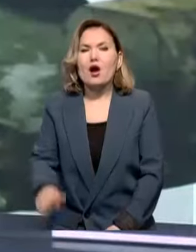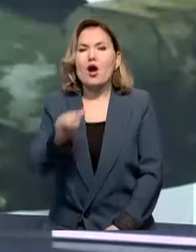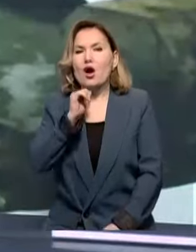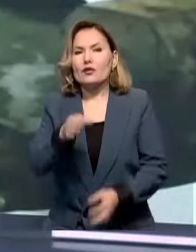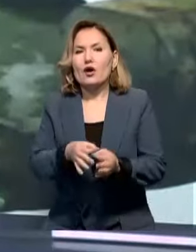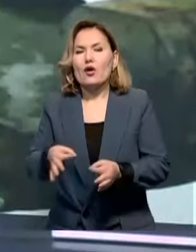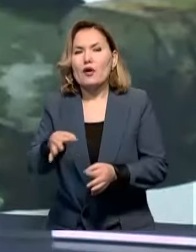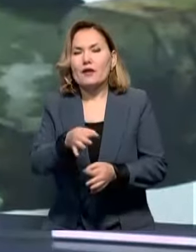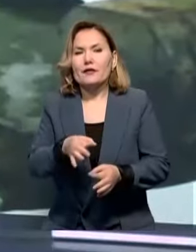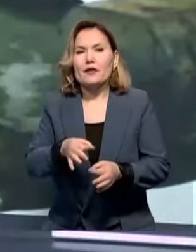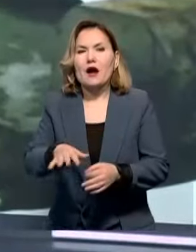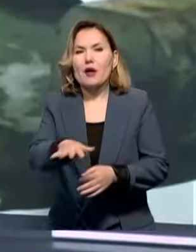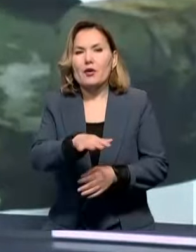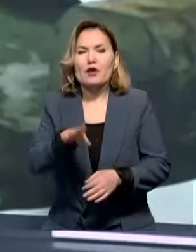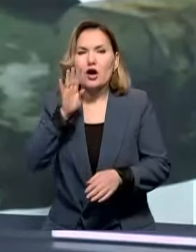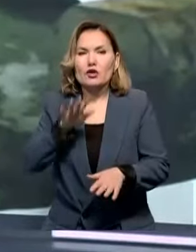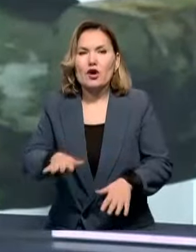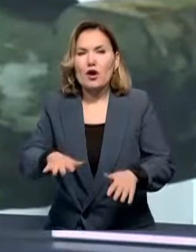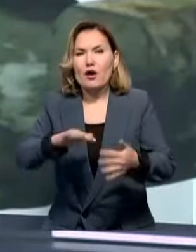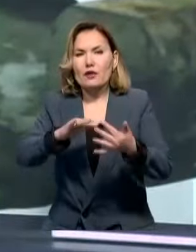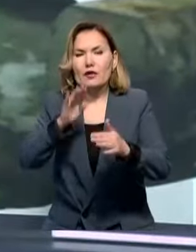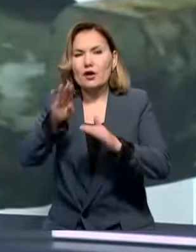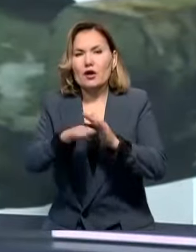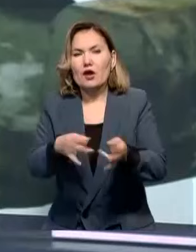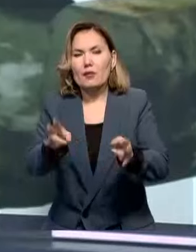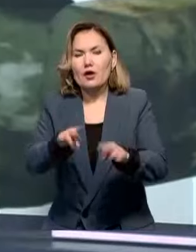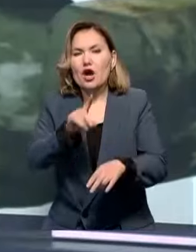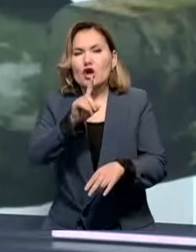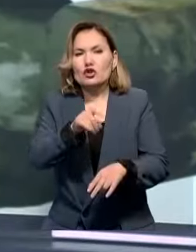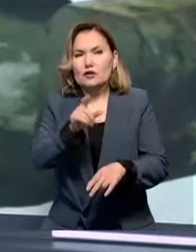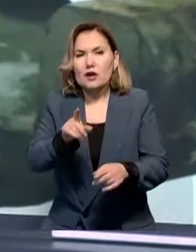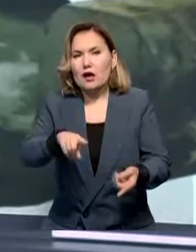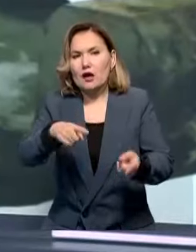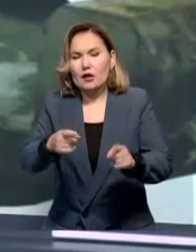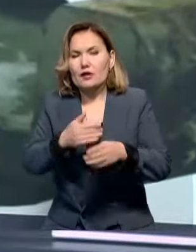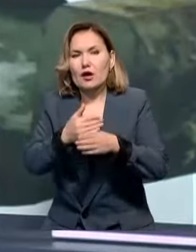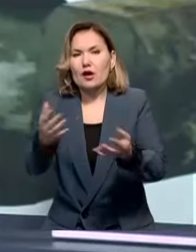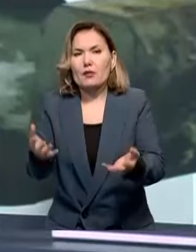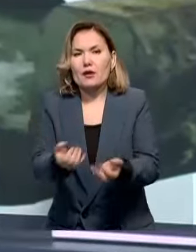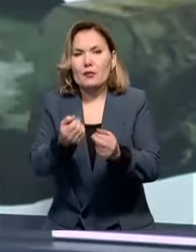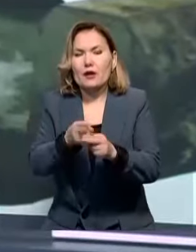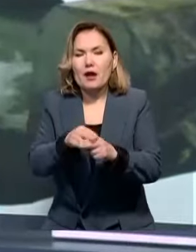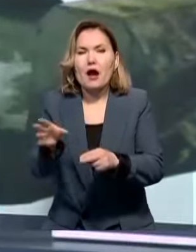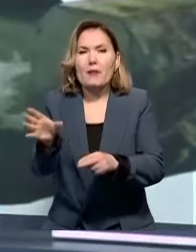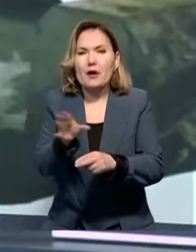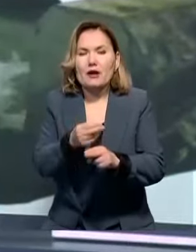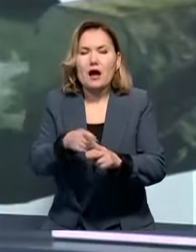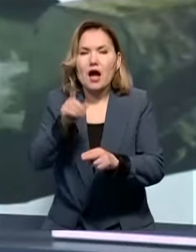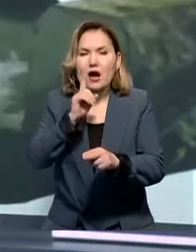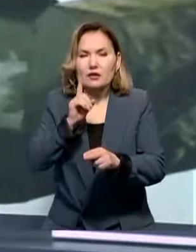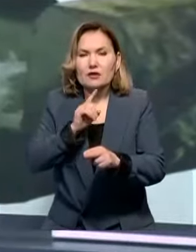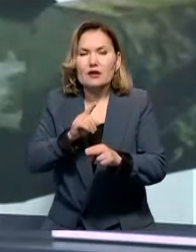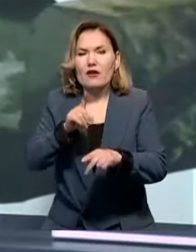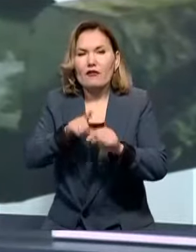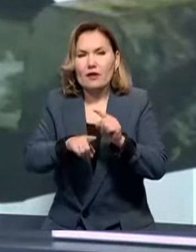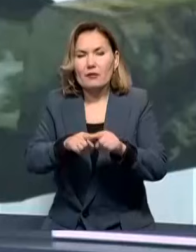Kostanay oblasının Amangeldi ауданында su басқан елді мекендерден 100-ге жуық адам құтқарылды. Олардың барлығы дерлік әзірге